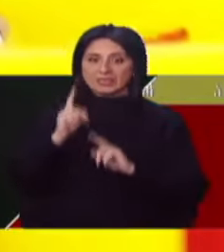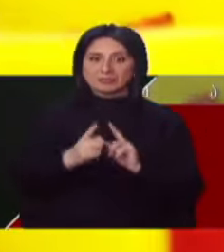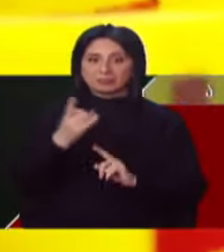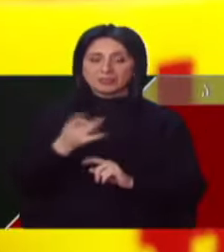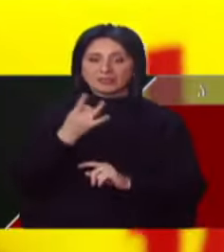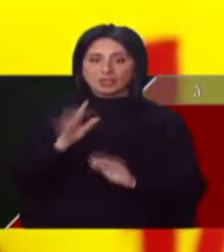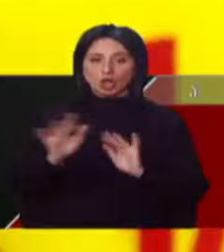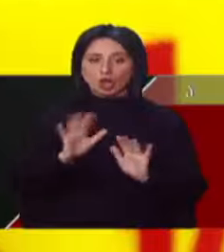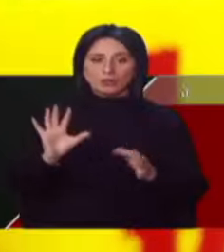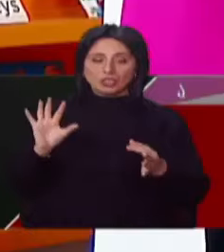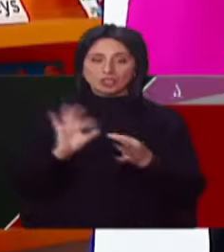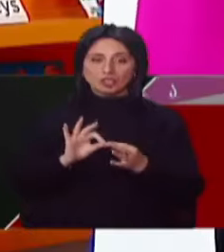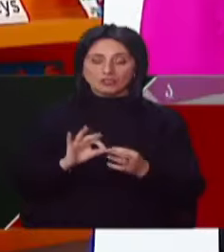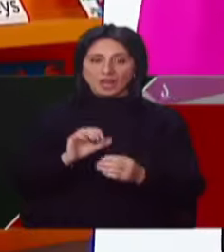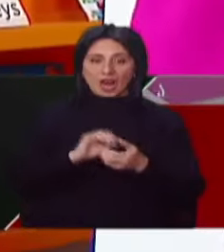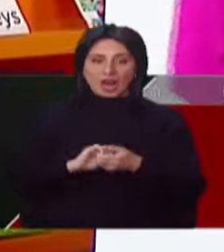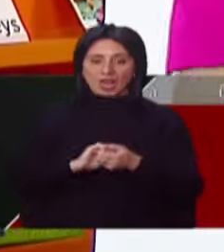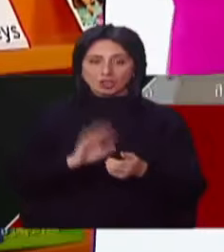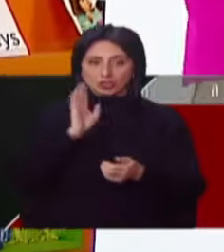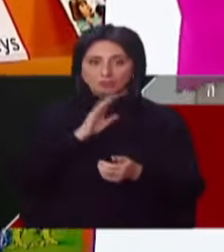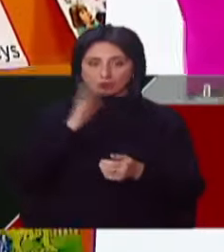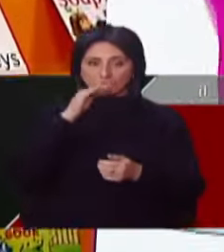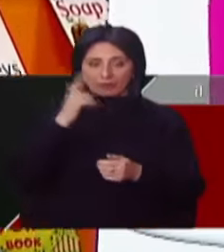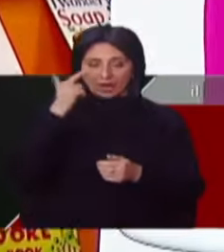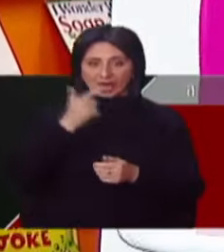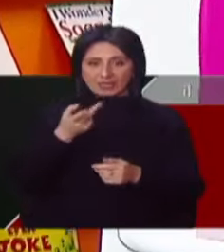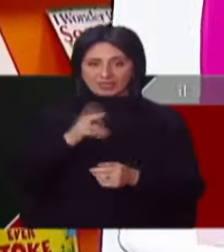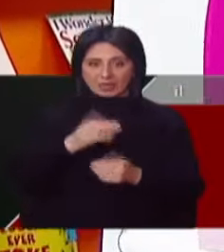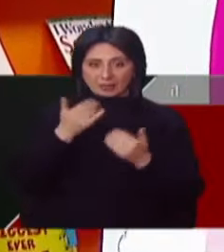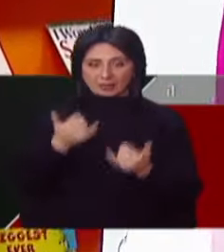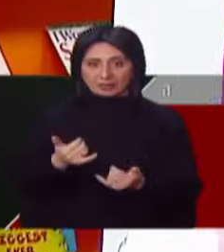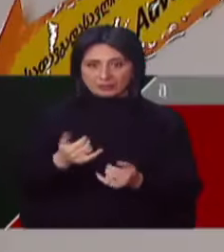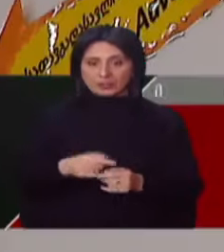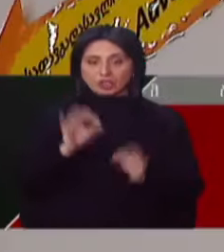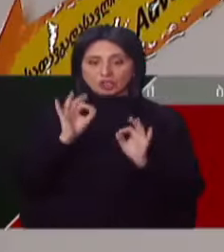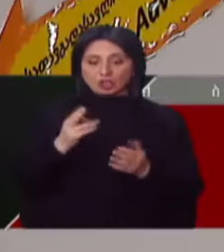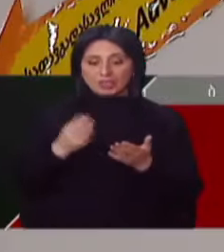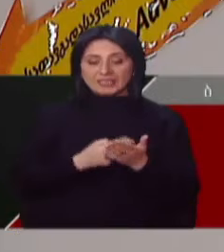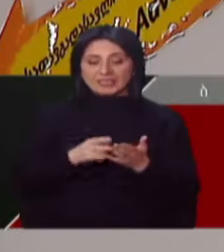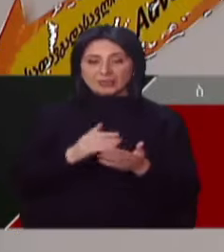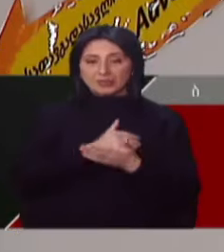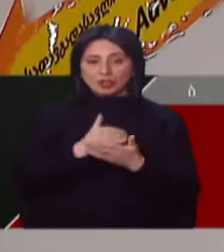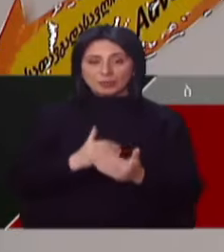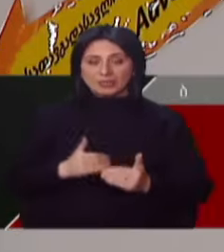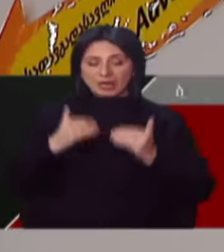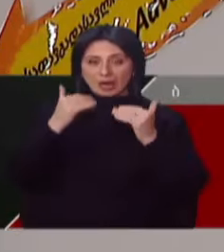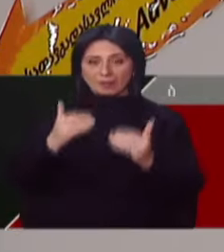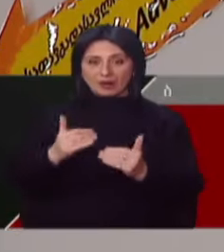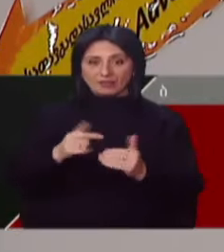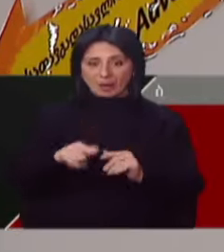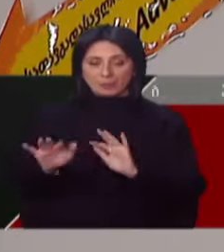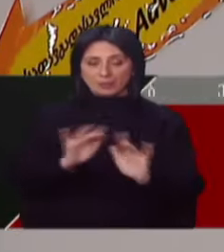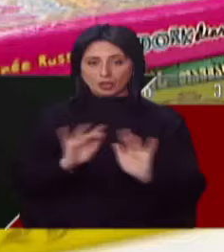პირველად ღონისძიებას შეუერთდება ასოციაცია მშობლები განათლებისთვის, რომელთაც სწორედ წიგნიერების დონის ამაღლებისთვის ან